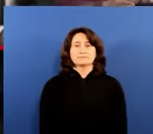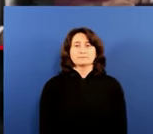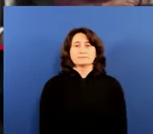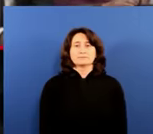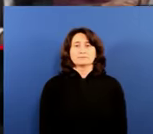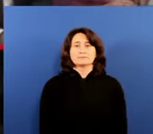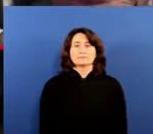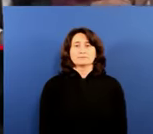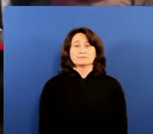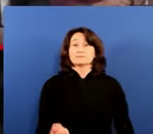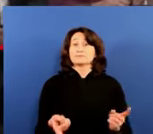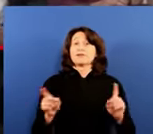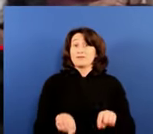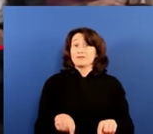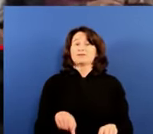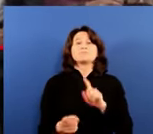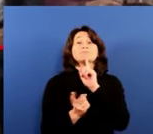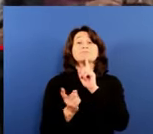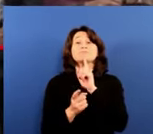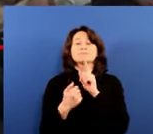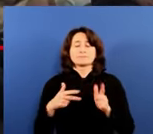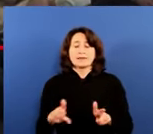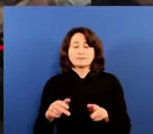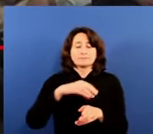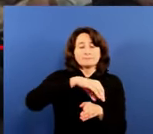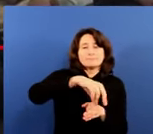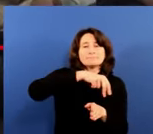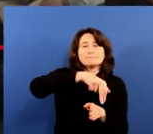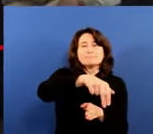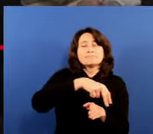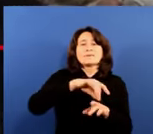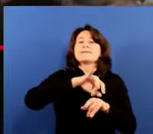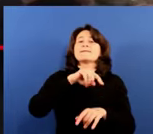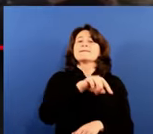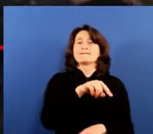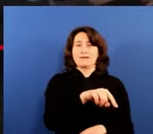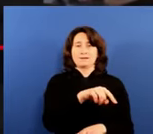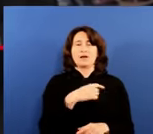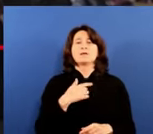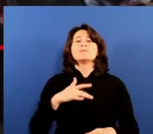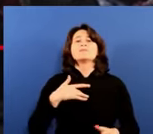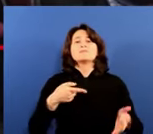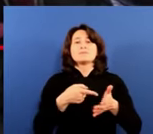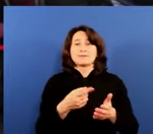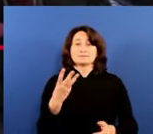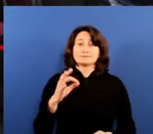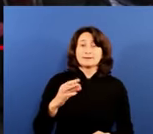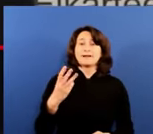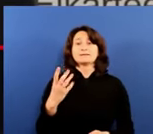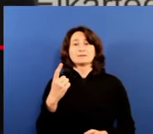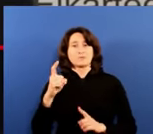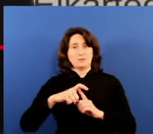da, baina emakumezkoen ikuspuntutik aztertuta, gai orokor hori kirola da. Kasu honetan, aurreko edizioetan